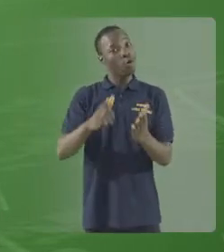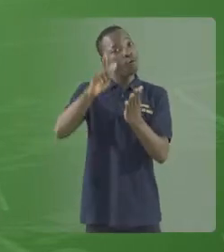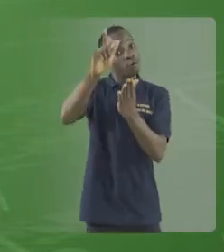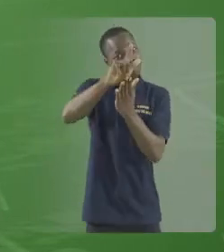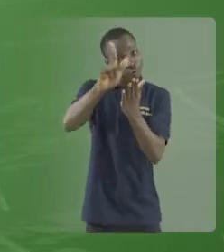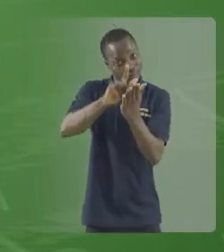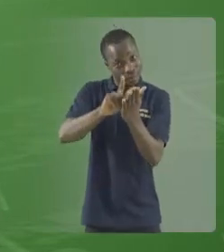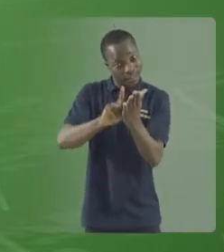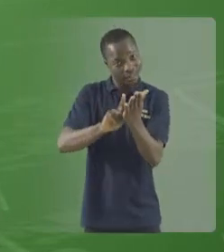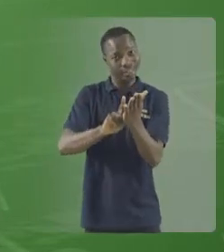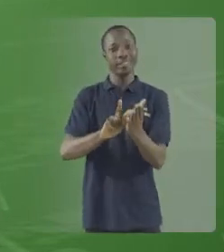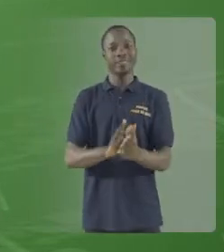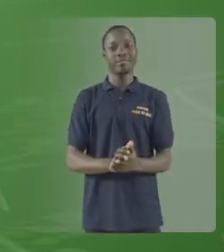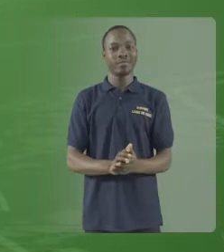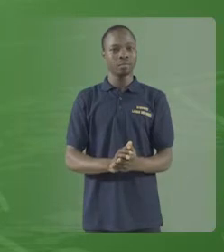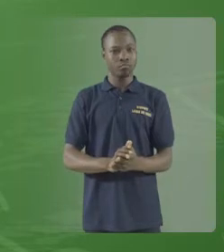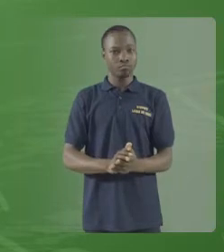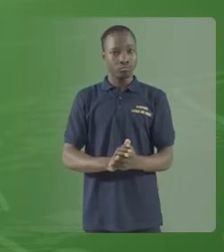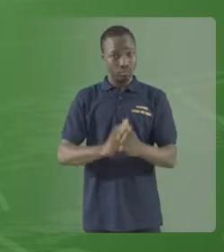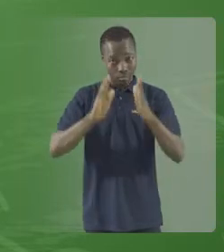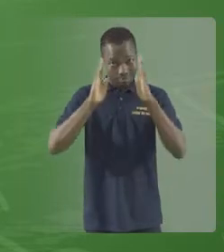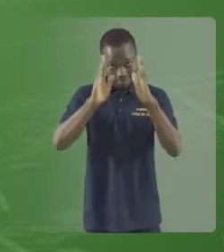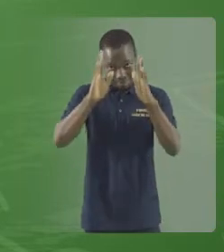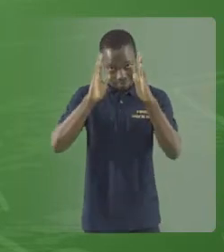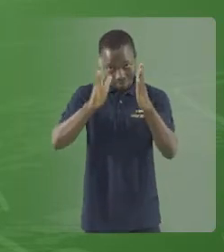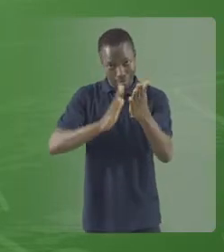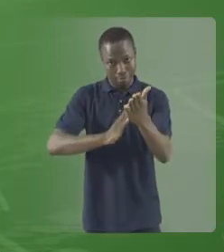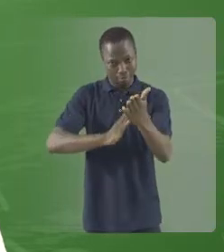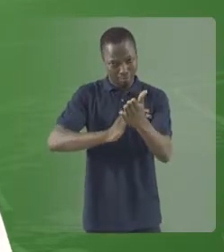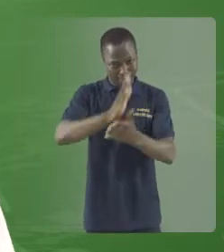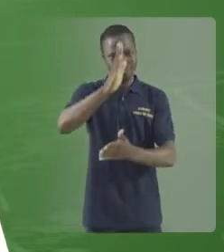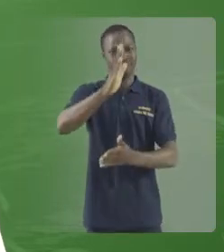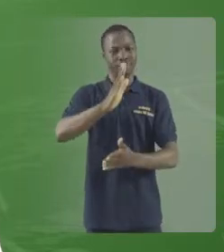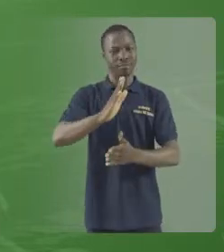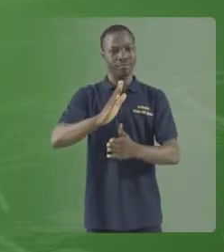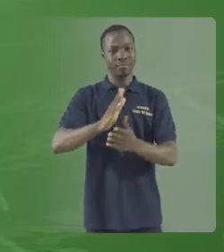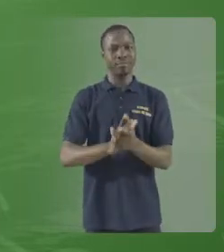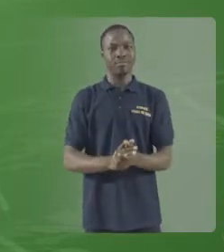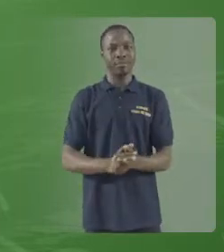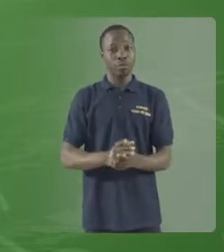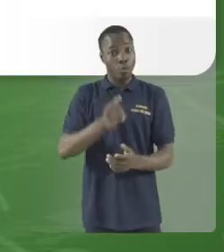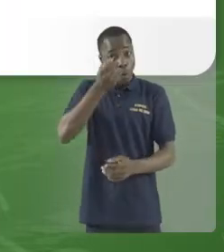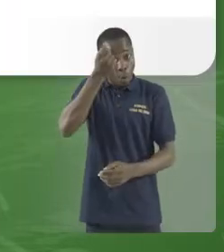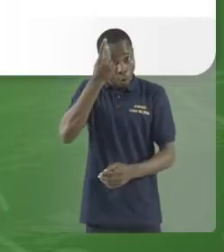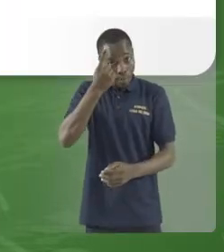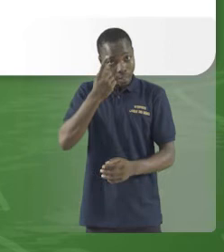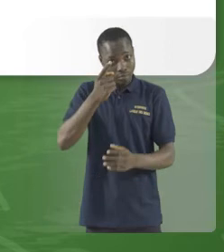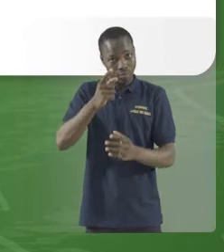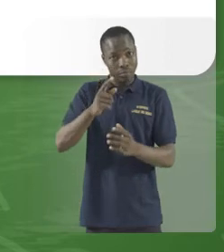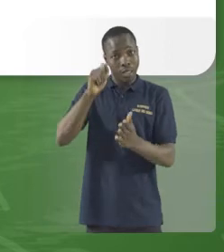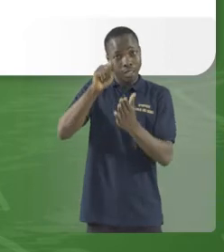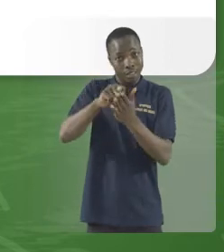demander d'écouter attentivement. Je lis cette situation.